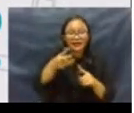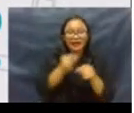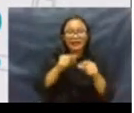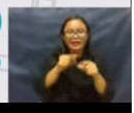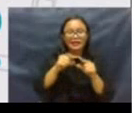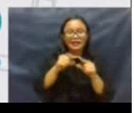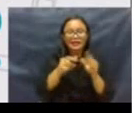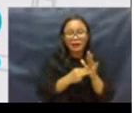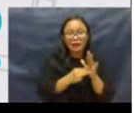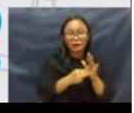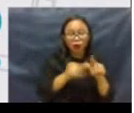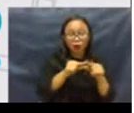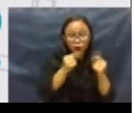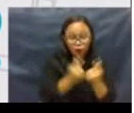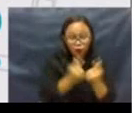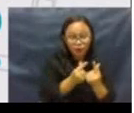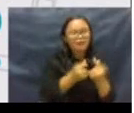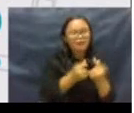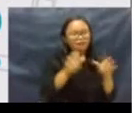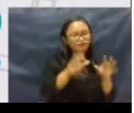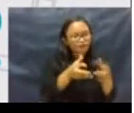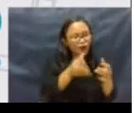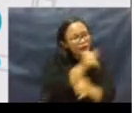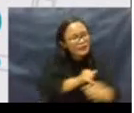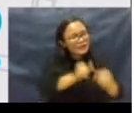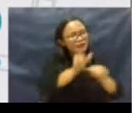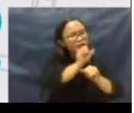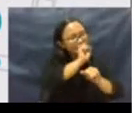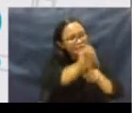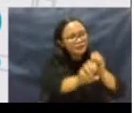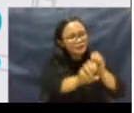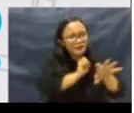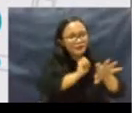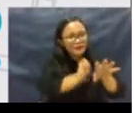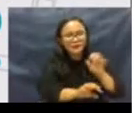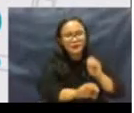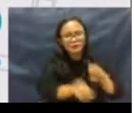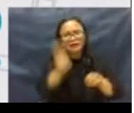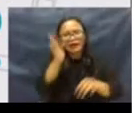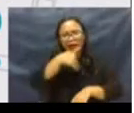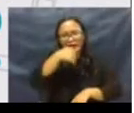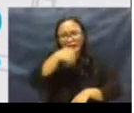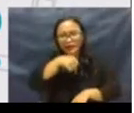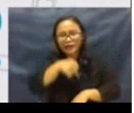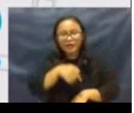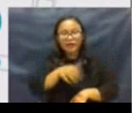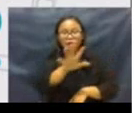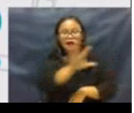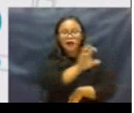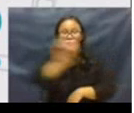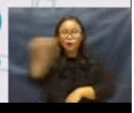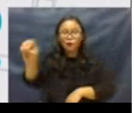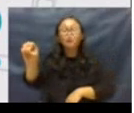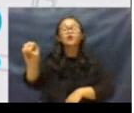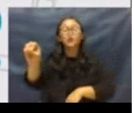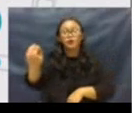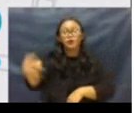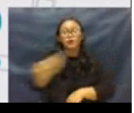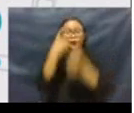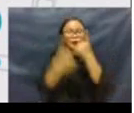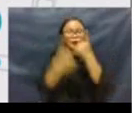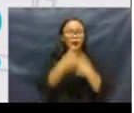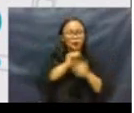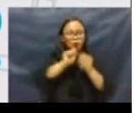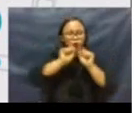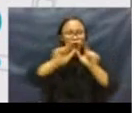waktu yang cukup untuk menjawab beberapa pertanyaan lagi. Saya tidak bisa menjawab 5.000 pertanyaan, tapi saya akan usahakan untuk bisa berinteraksi dengan